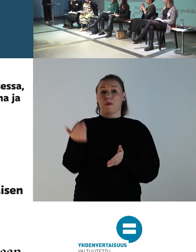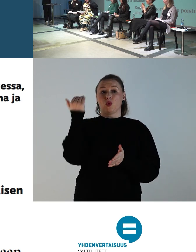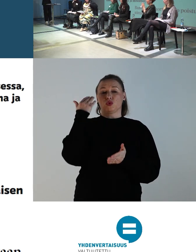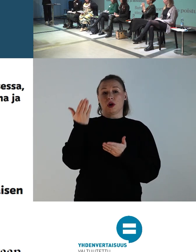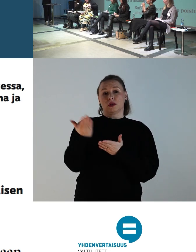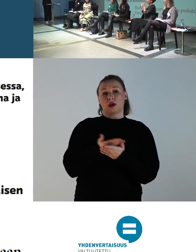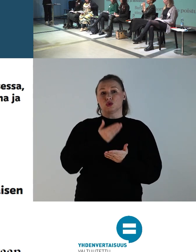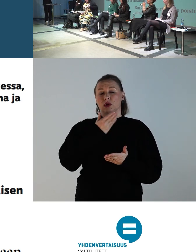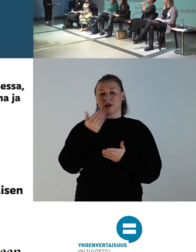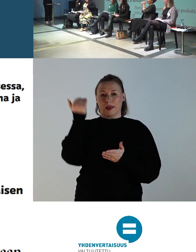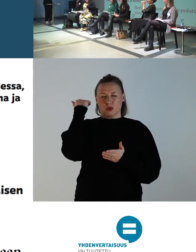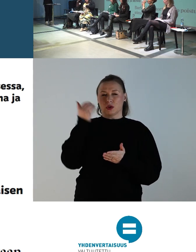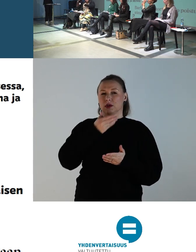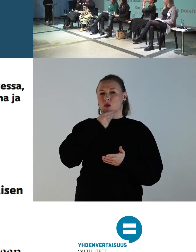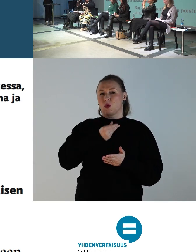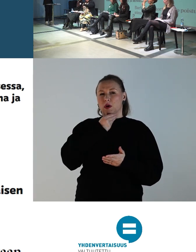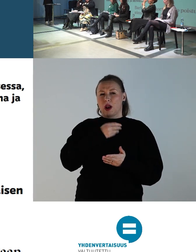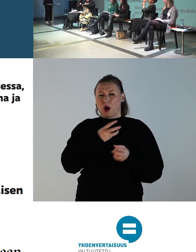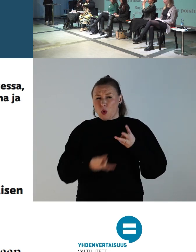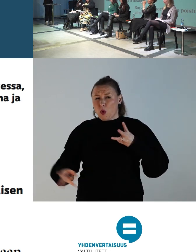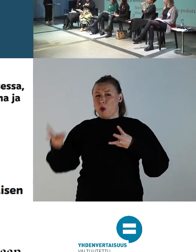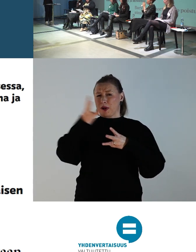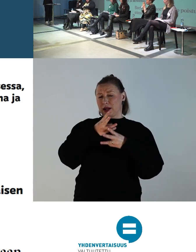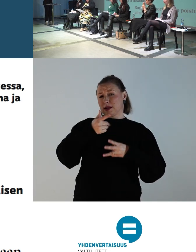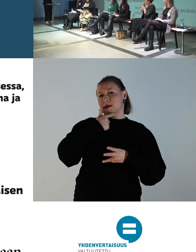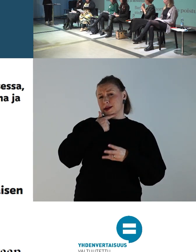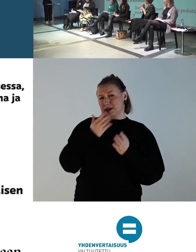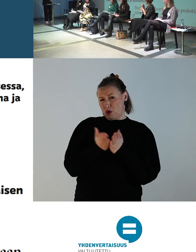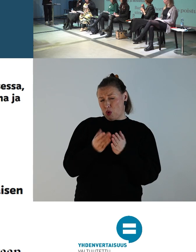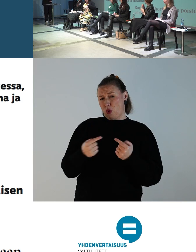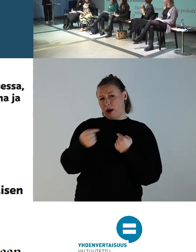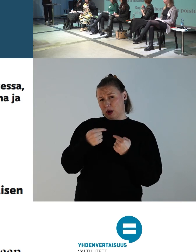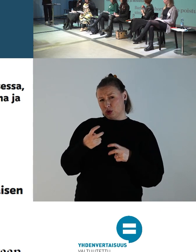nuorilla kolminkertainen riski joutua kiusatuksi koulussa.